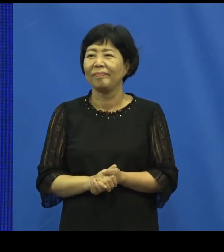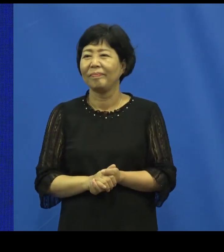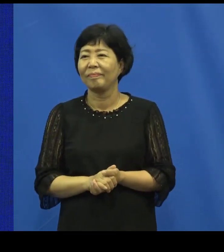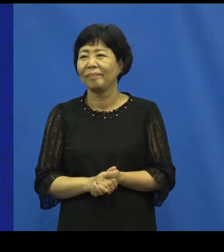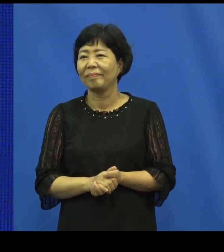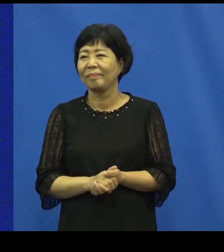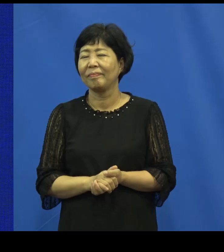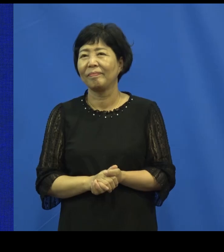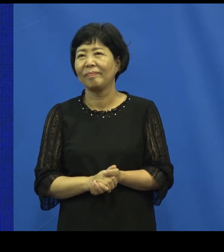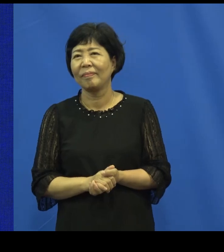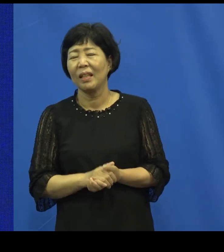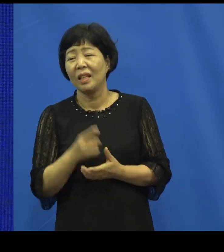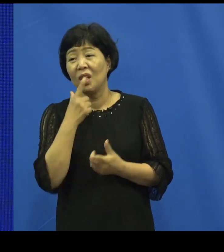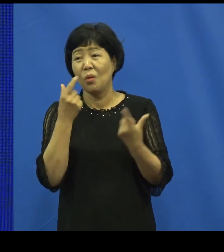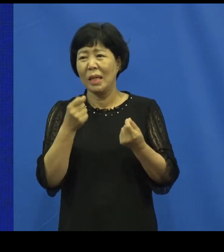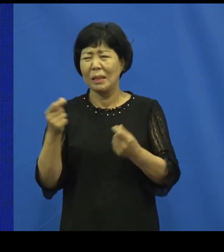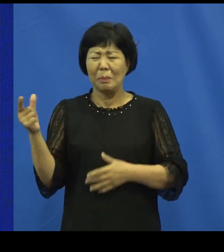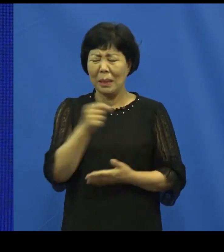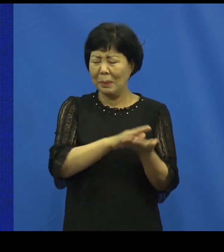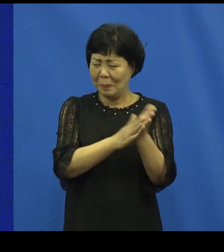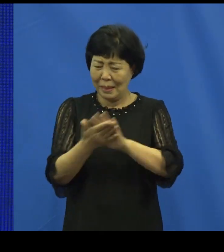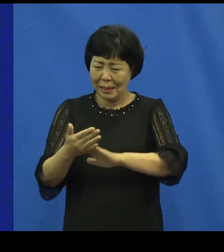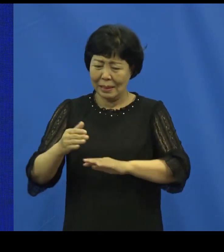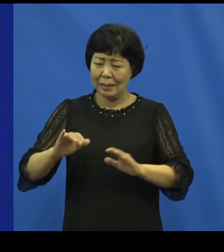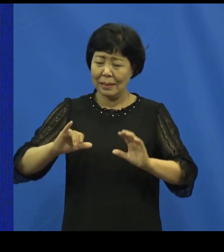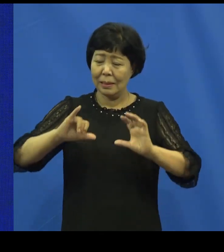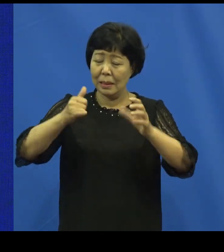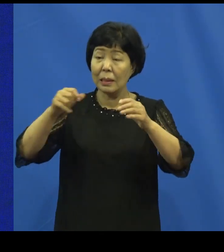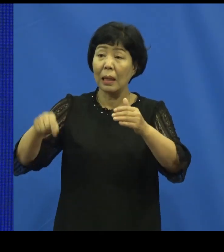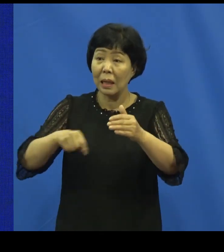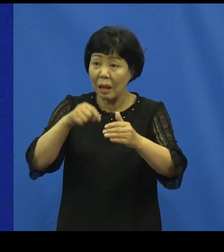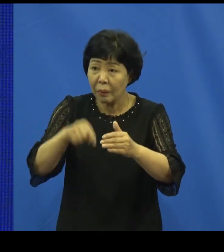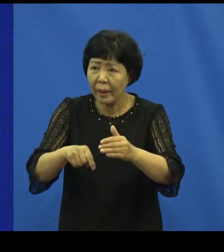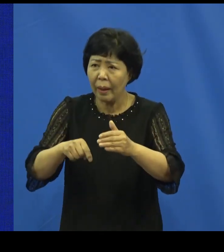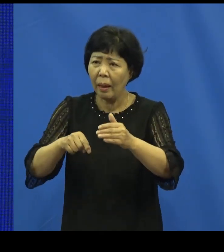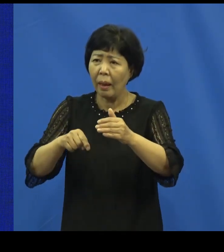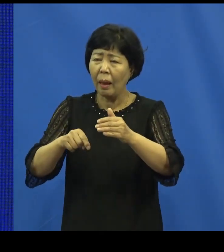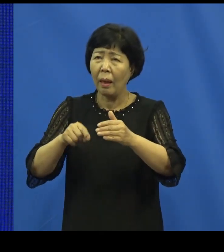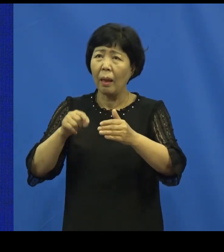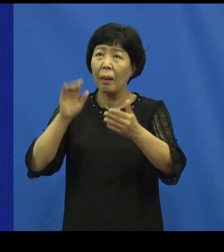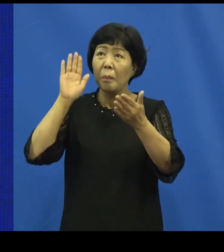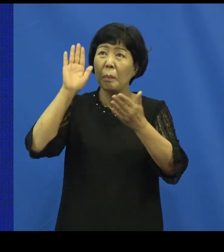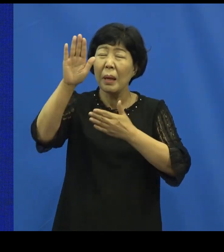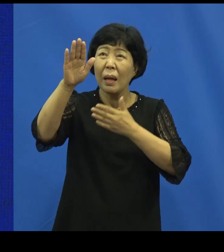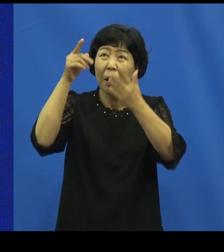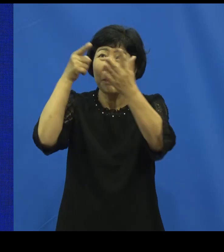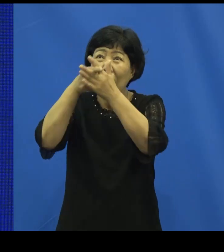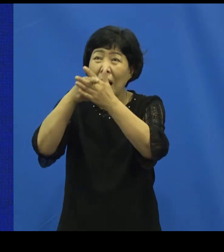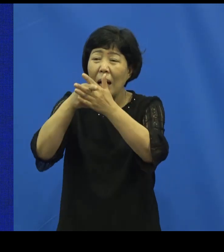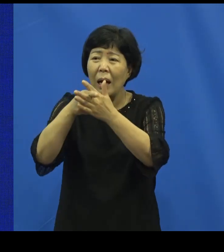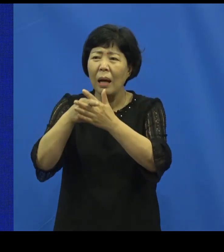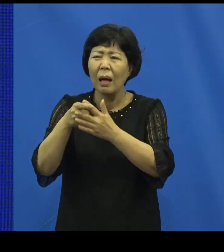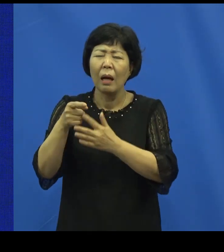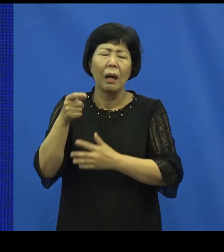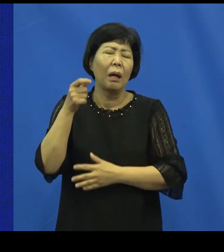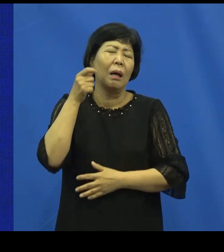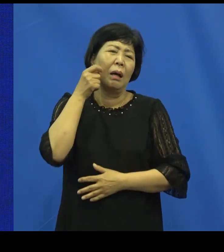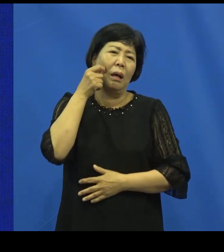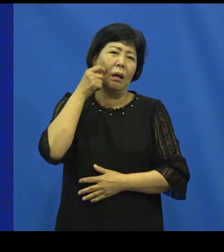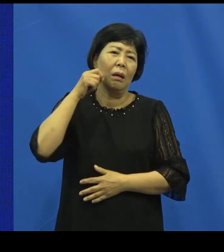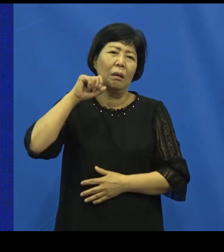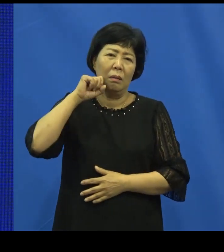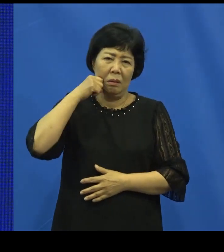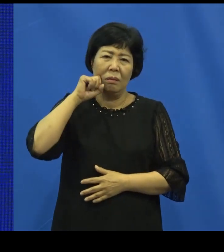자, 이런 세상 속에서 또 우리는 미래를 예측할 수 있는가? 미래를 잘 예측할 수